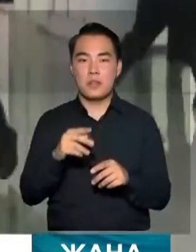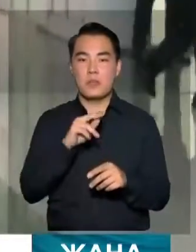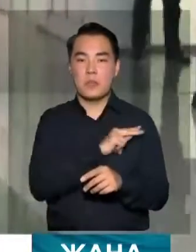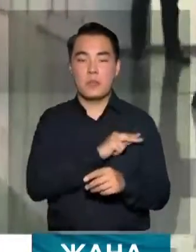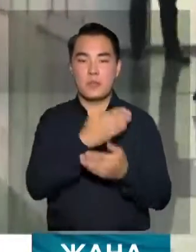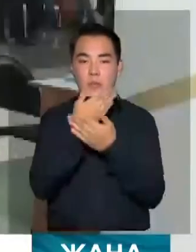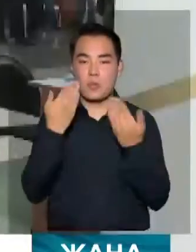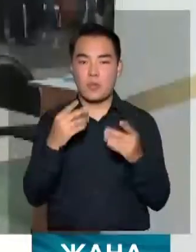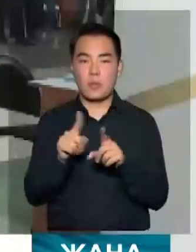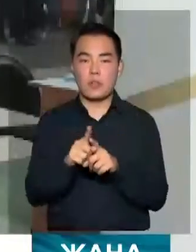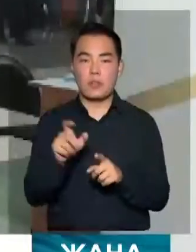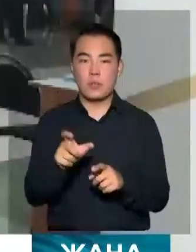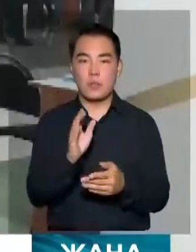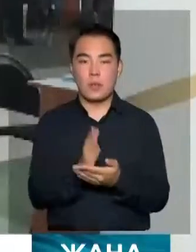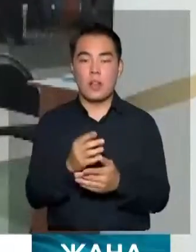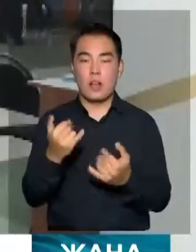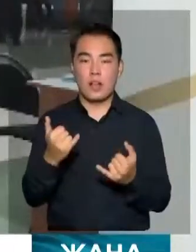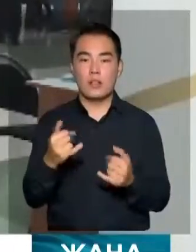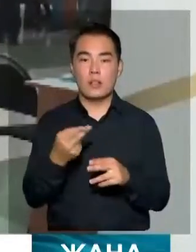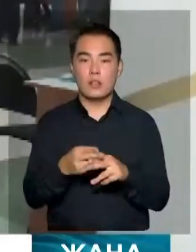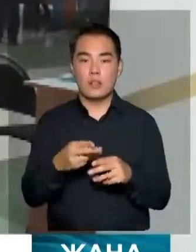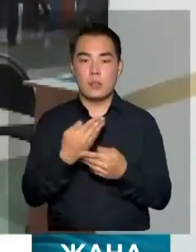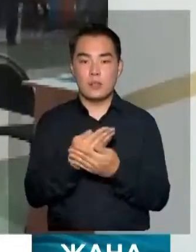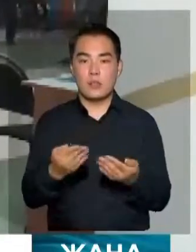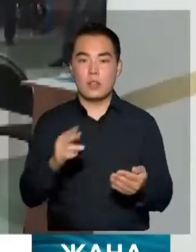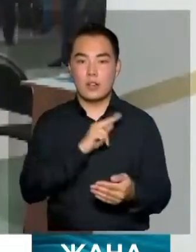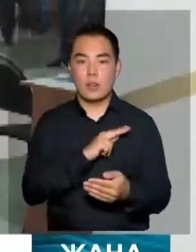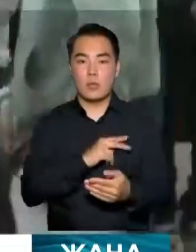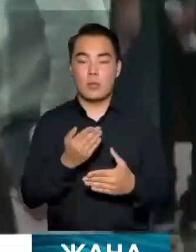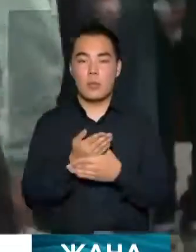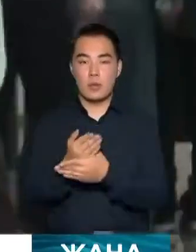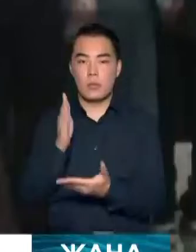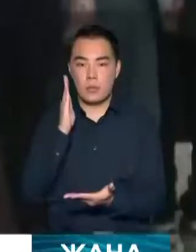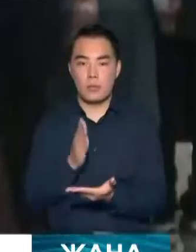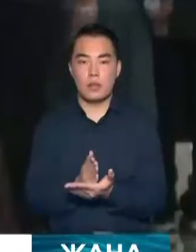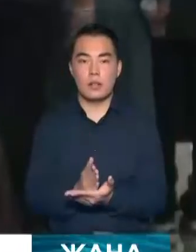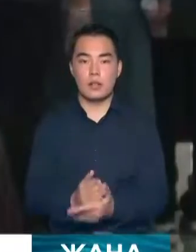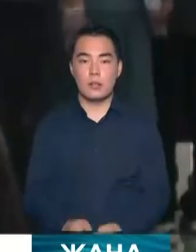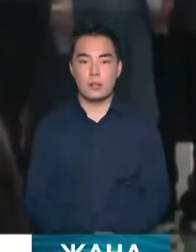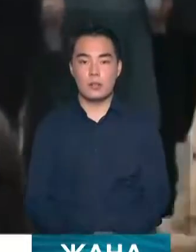кәсіпкерлікті дамыту жөніндегі ұлттық жоба шеңберінде көрсетілетін әлеуметтік қолдау шаралары туралы ақпарат берді.